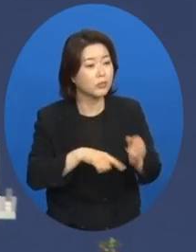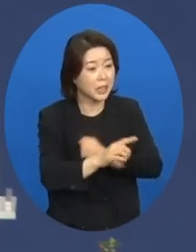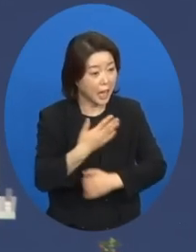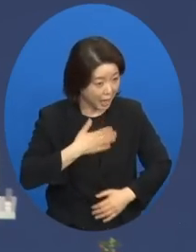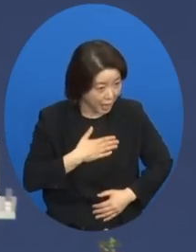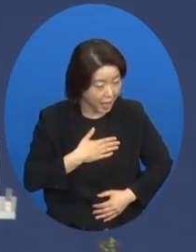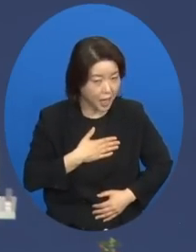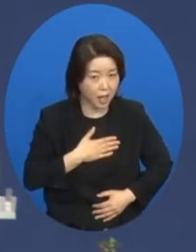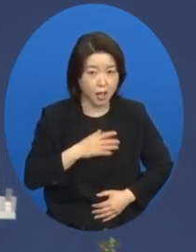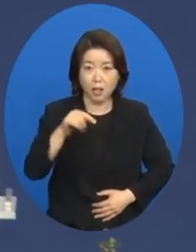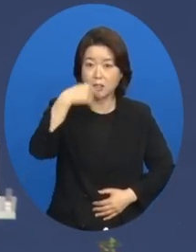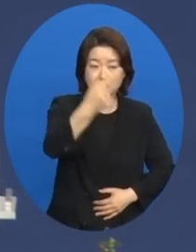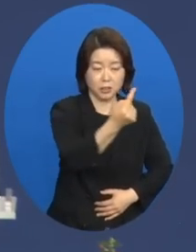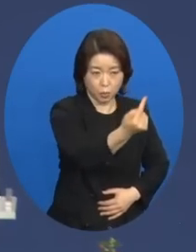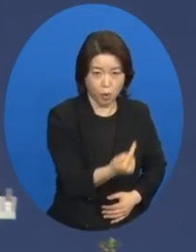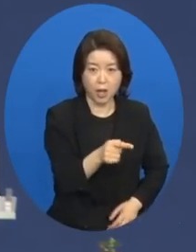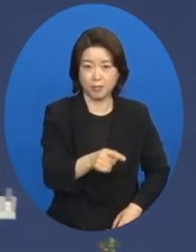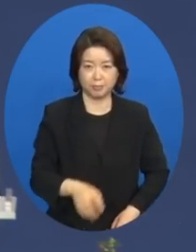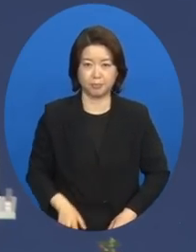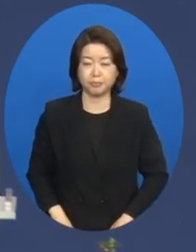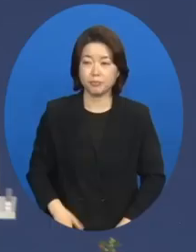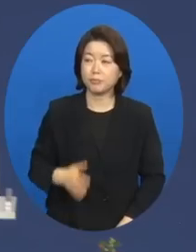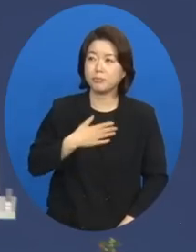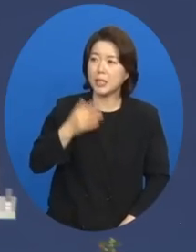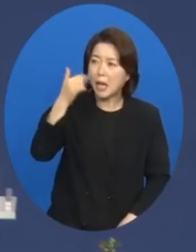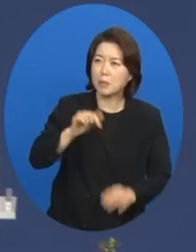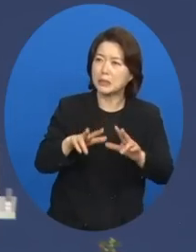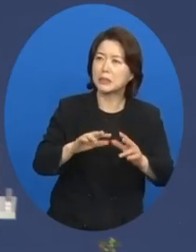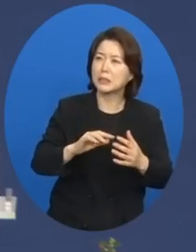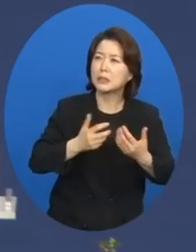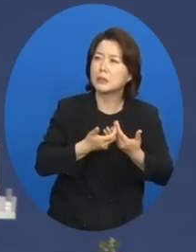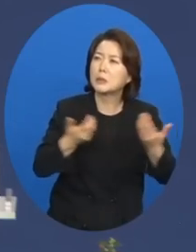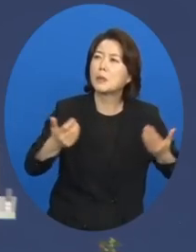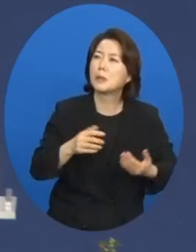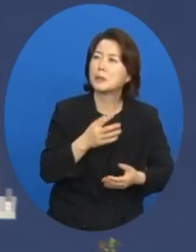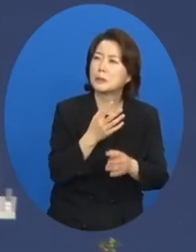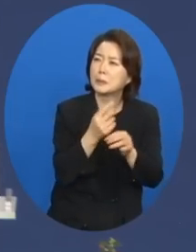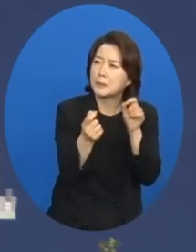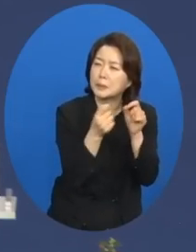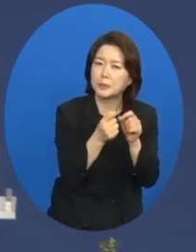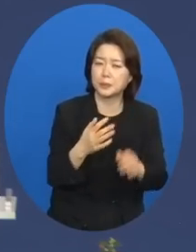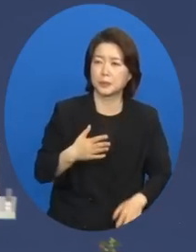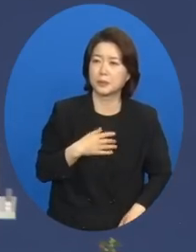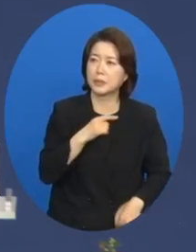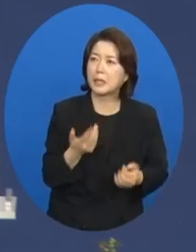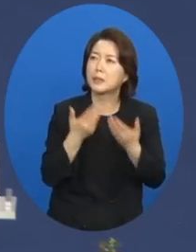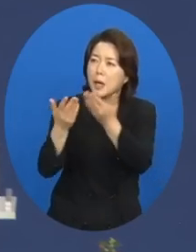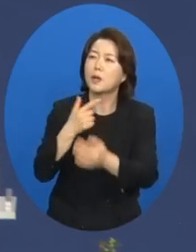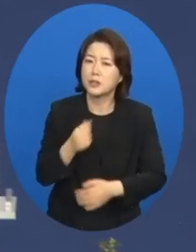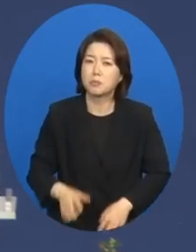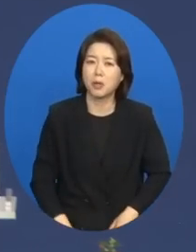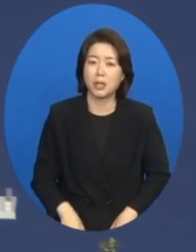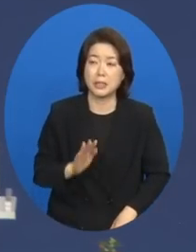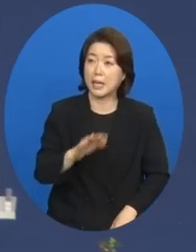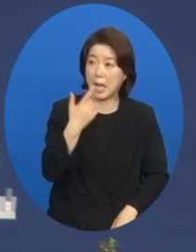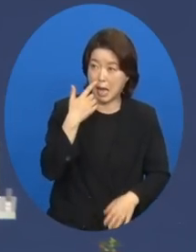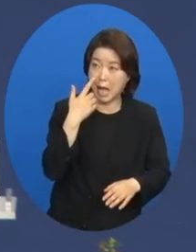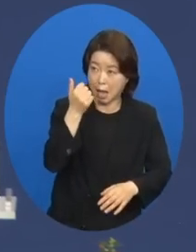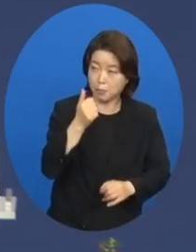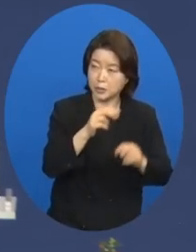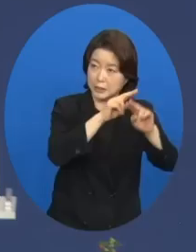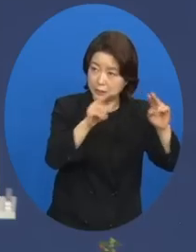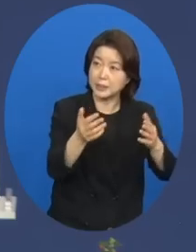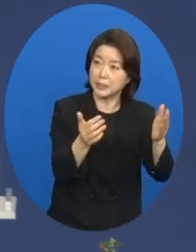그러니까 그 다음 사람 또 다른 사람이 와서 우리 아버지가 지금 돌아가실 날이 얼마 안 남았는데 아, 저도 헌신하고 싶습니다. 그러니 우리 아버지